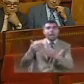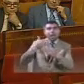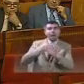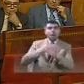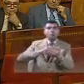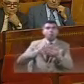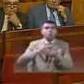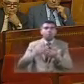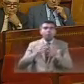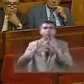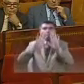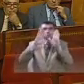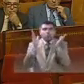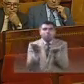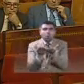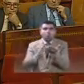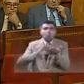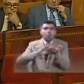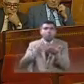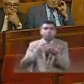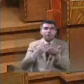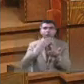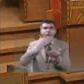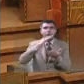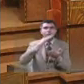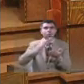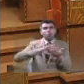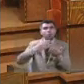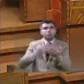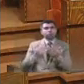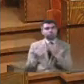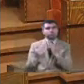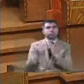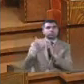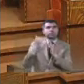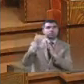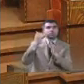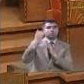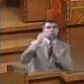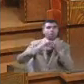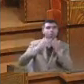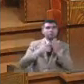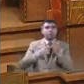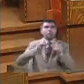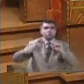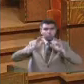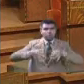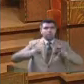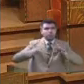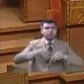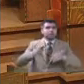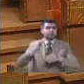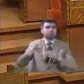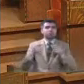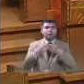مجموع المؤشرات تحسنت، مجموع المؤشرات نسجل بإيجاب أنها